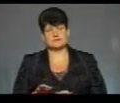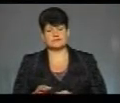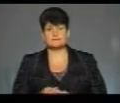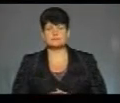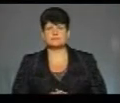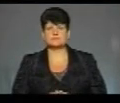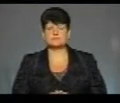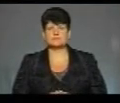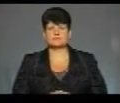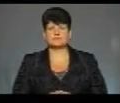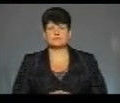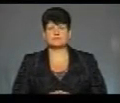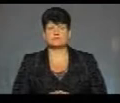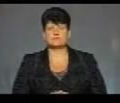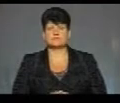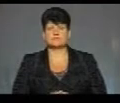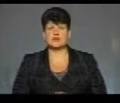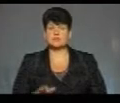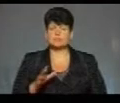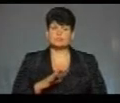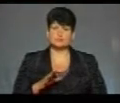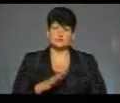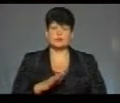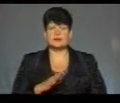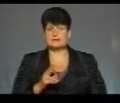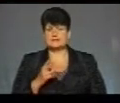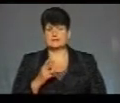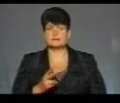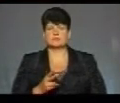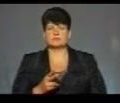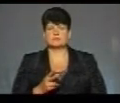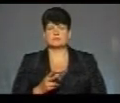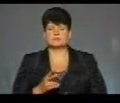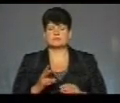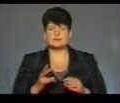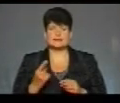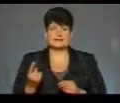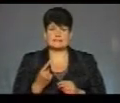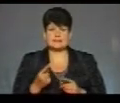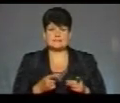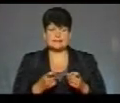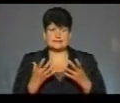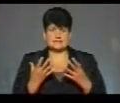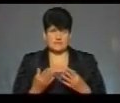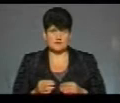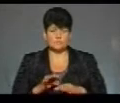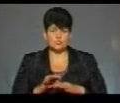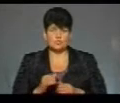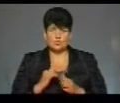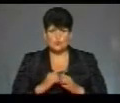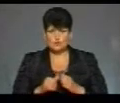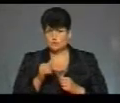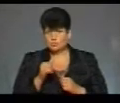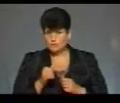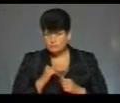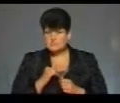так. Але час від часу, навіть незважаючи на єдиний стрілецький день, який проходить кожного